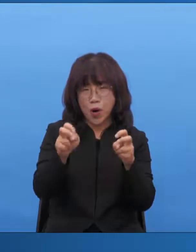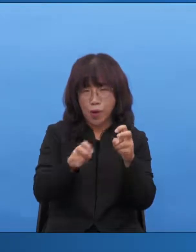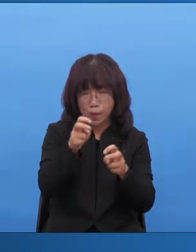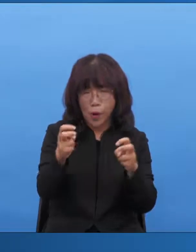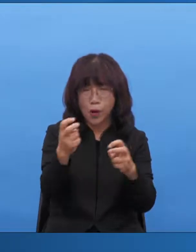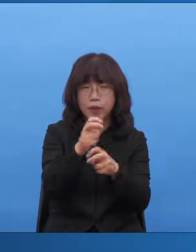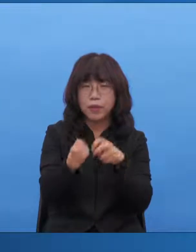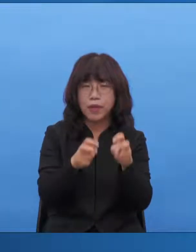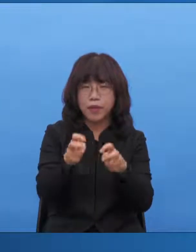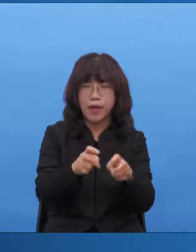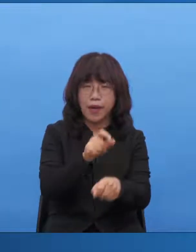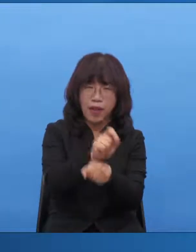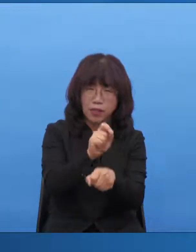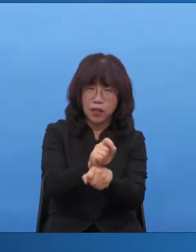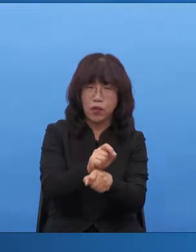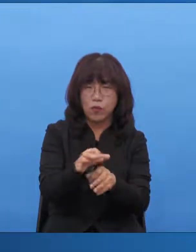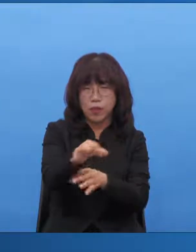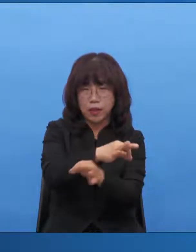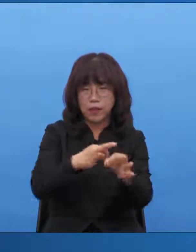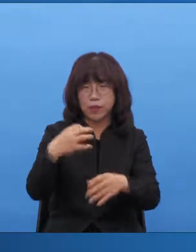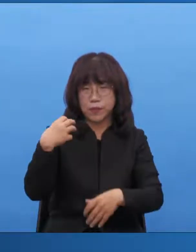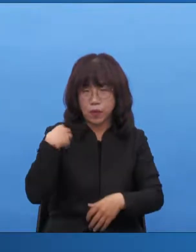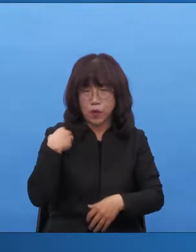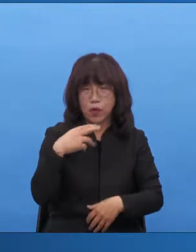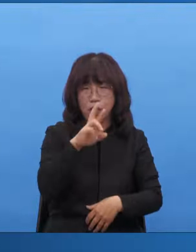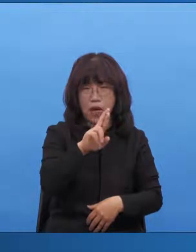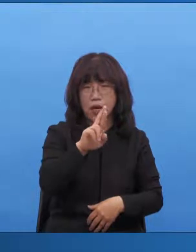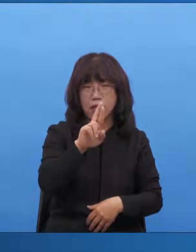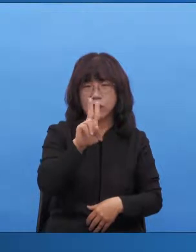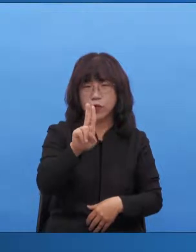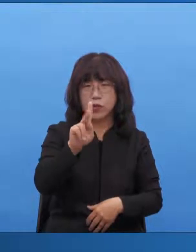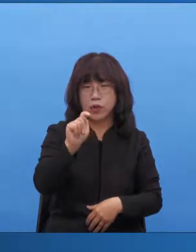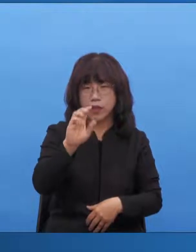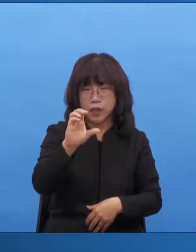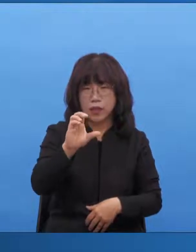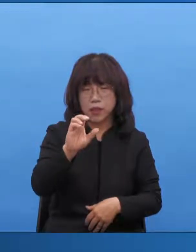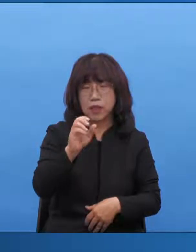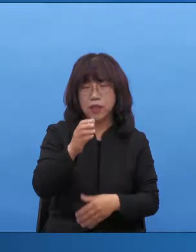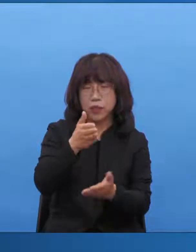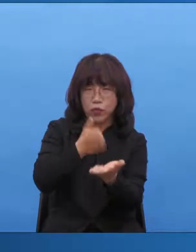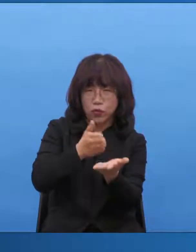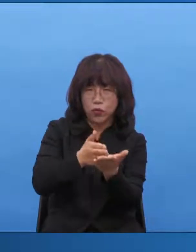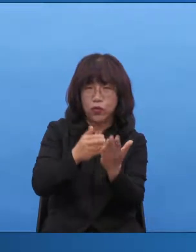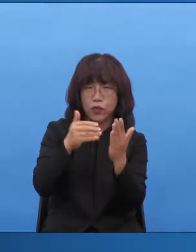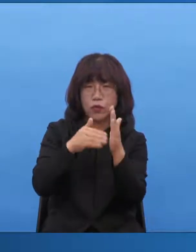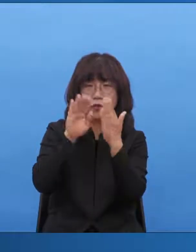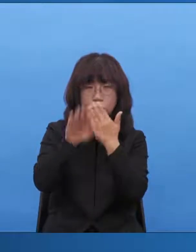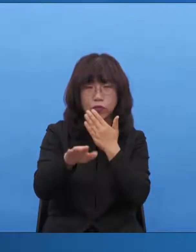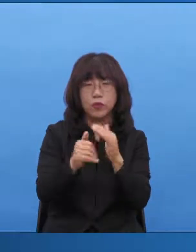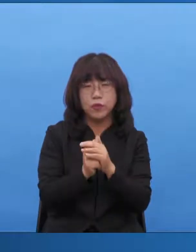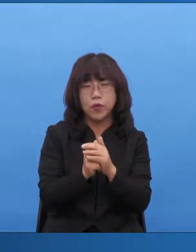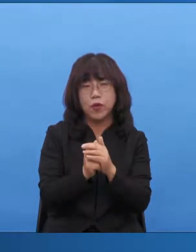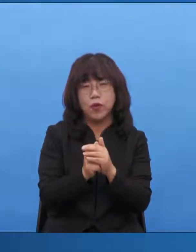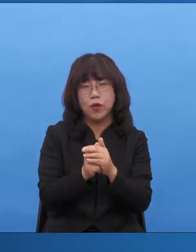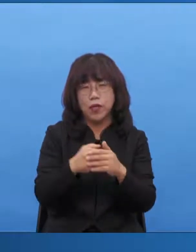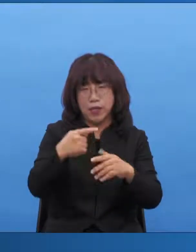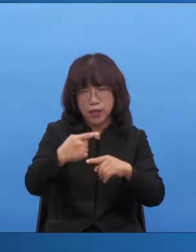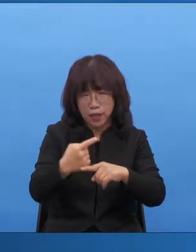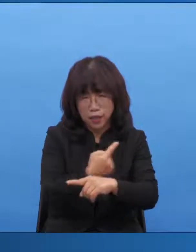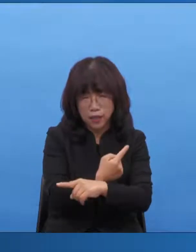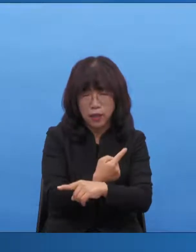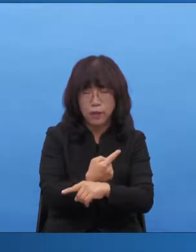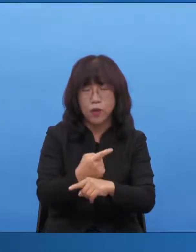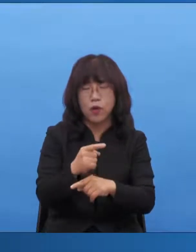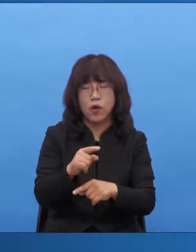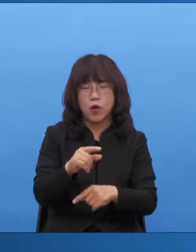de l'administration et des finances. Nous allons regarder la RUTC News et après, les ruminants de la Guinée, du Gabon, du Malawi et